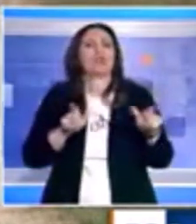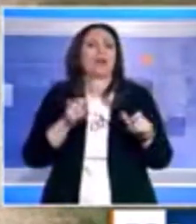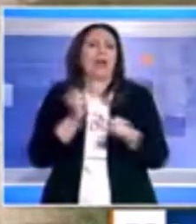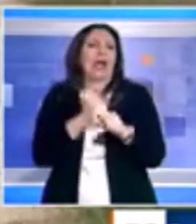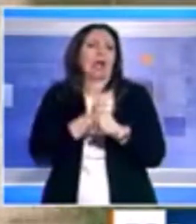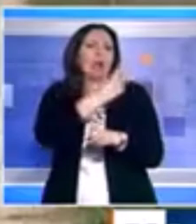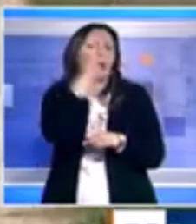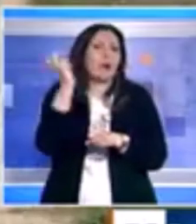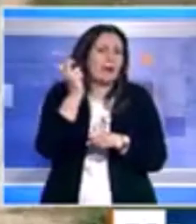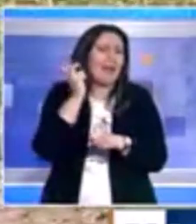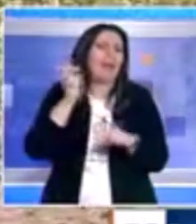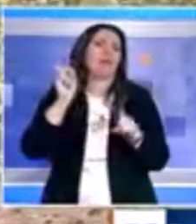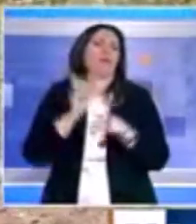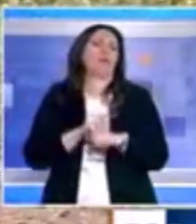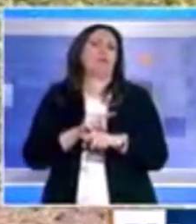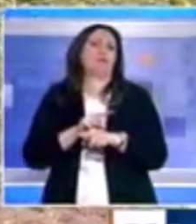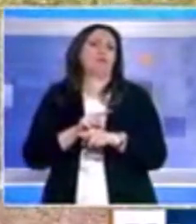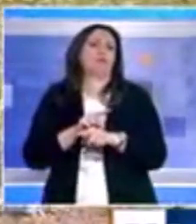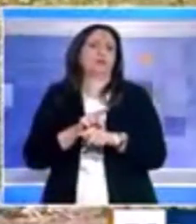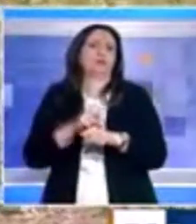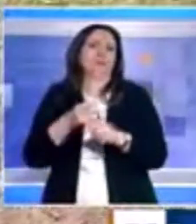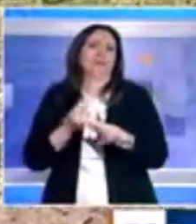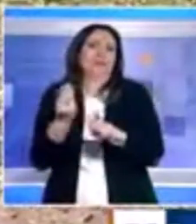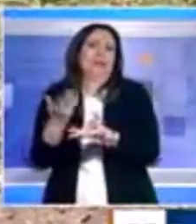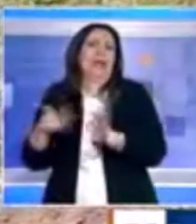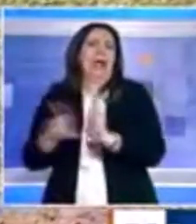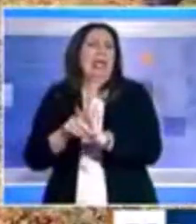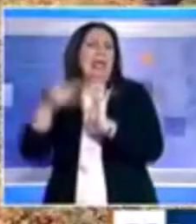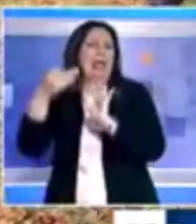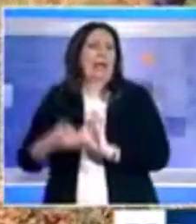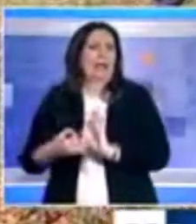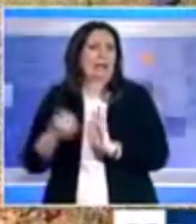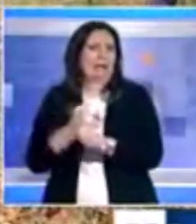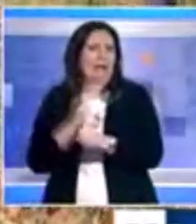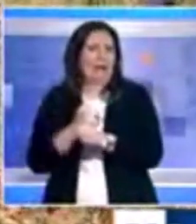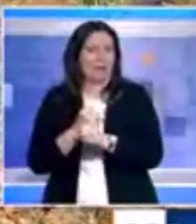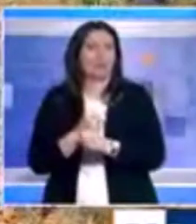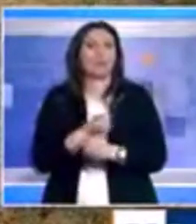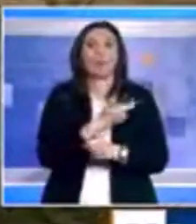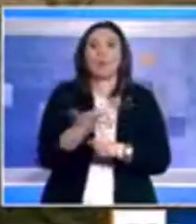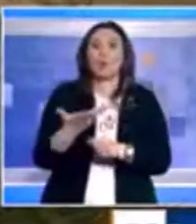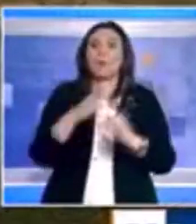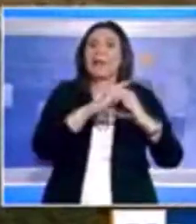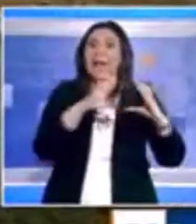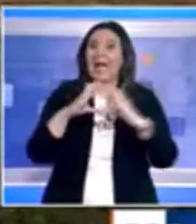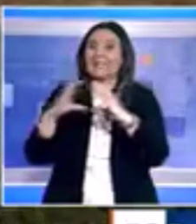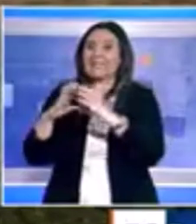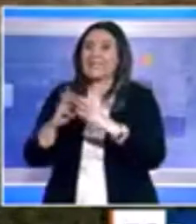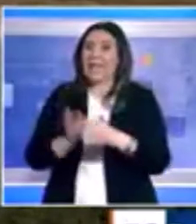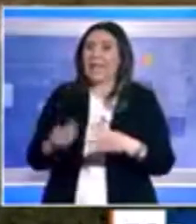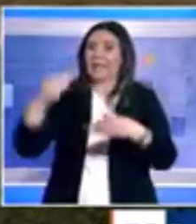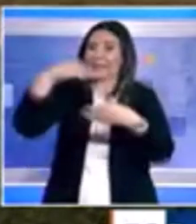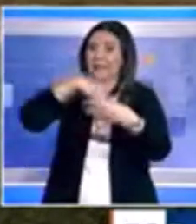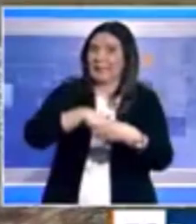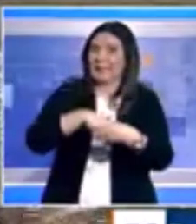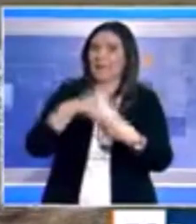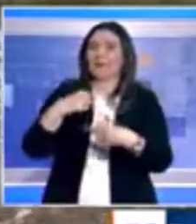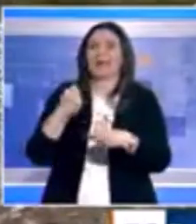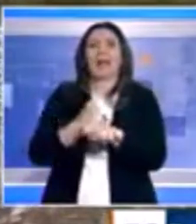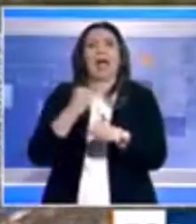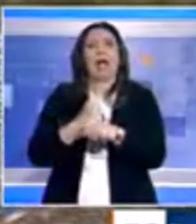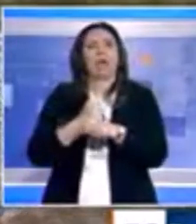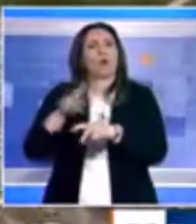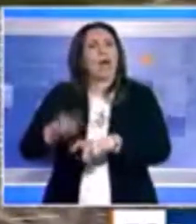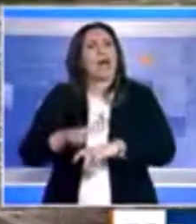spingerle ad emergere attraverso la legalità per il momento però i numeri delle aziende che aderiscono alla rete del lavoro agricolo di qualità